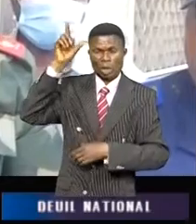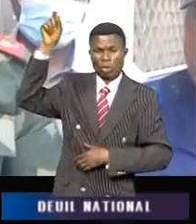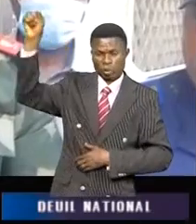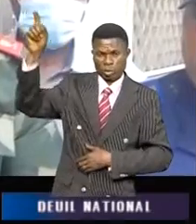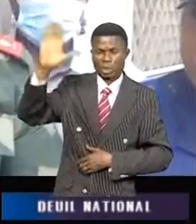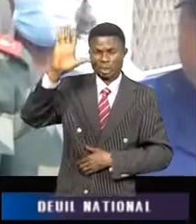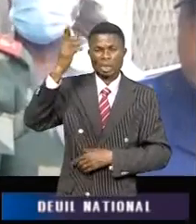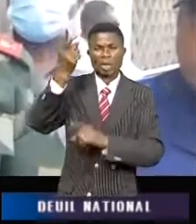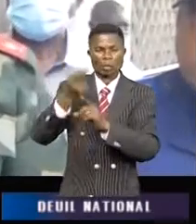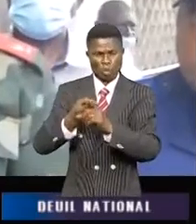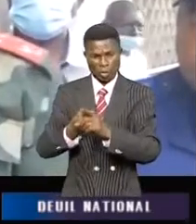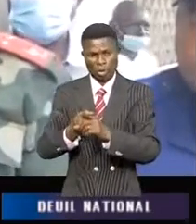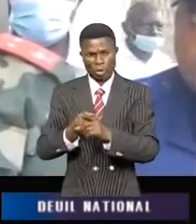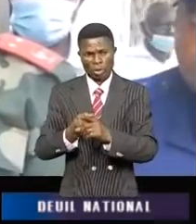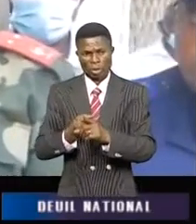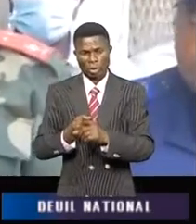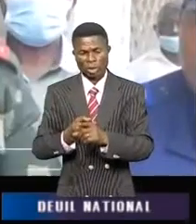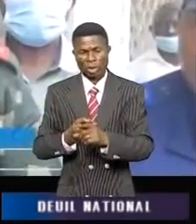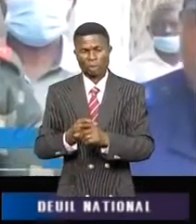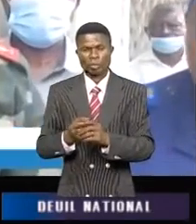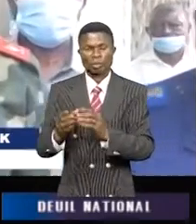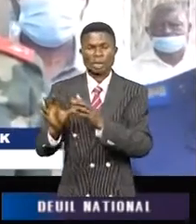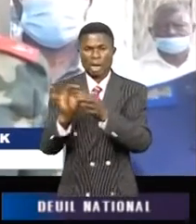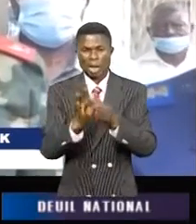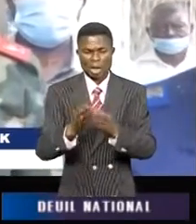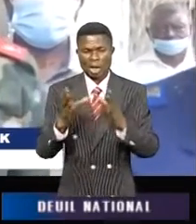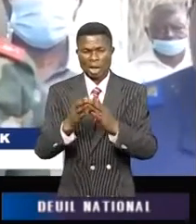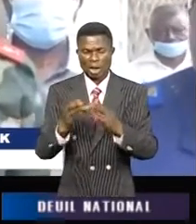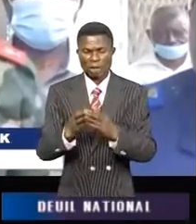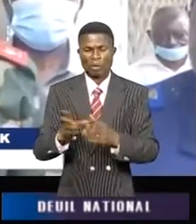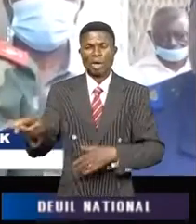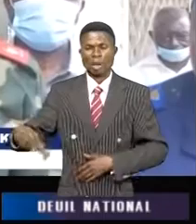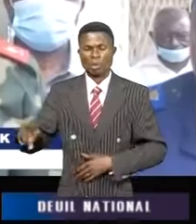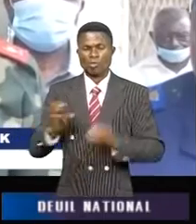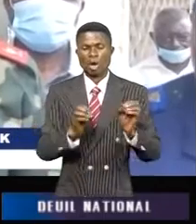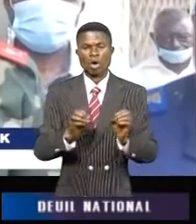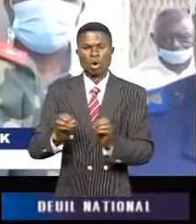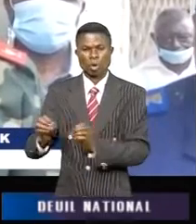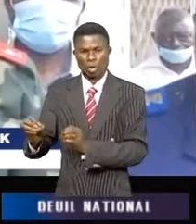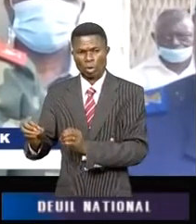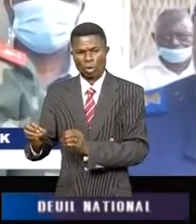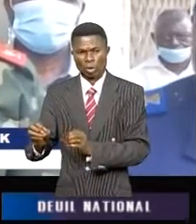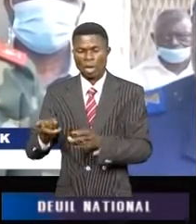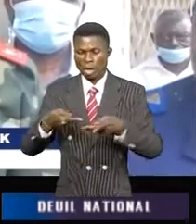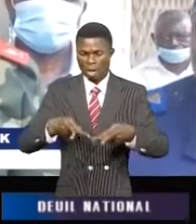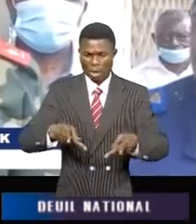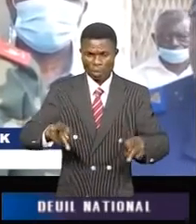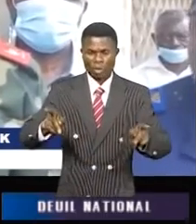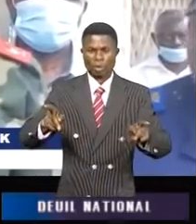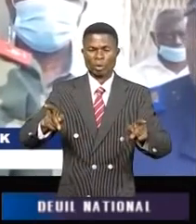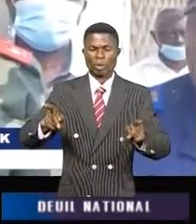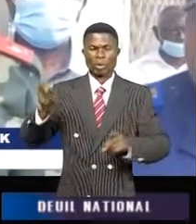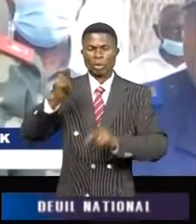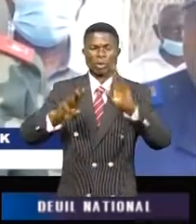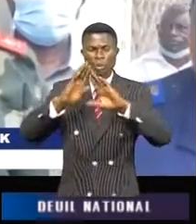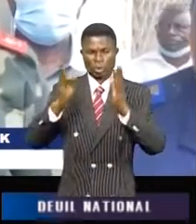5 mois, en coordination avec le commissariat provincial, on avait organisé, sur l'instruction de la très haute hiérarchie, donc du